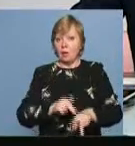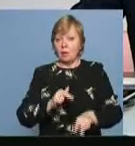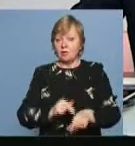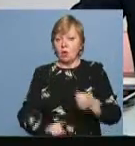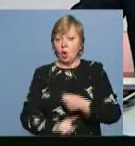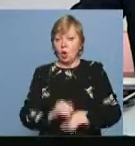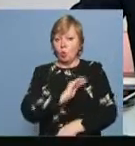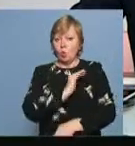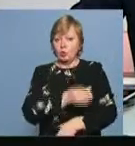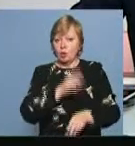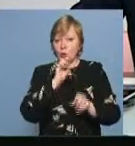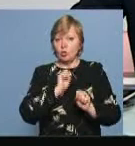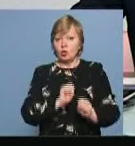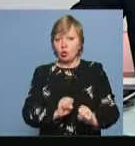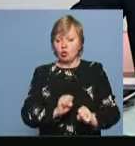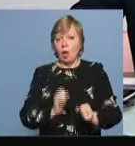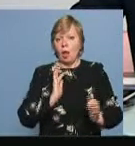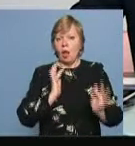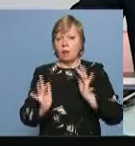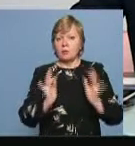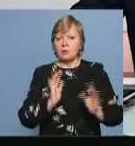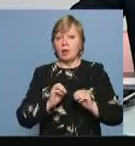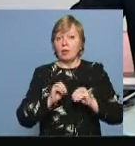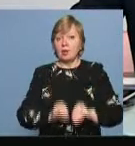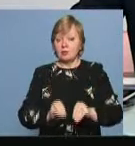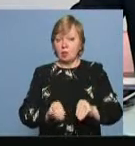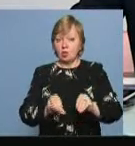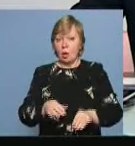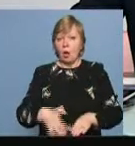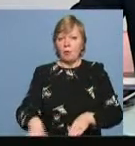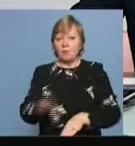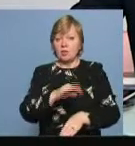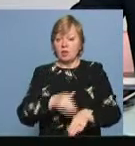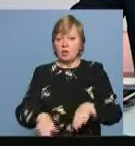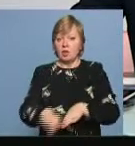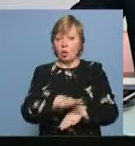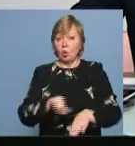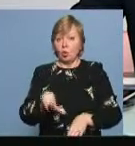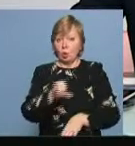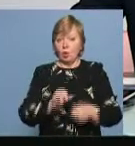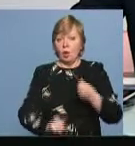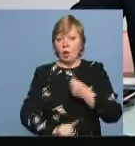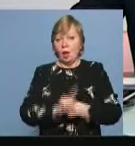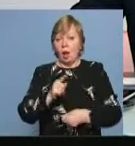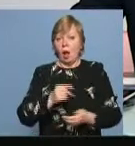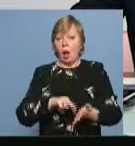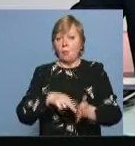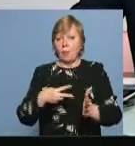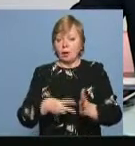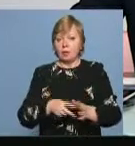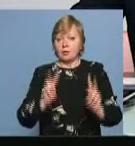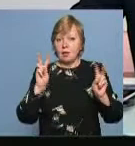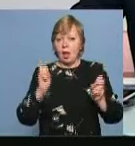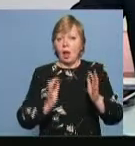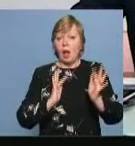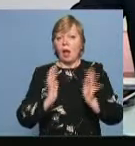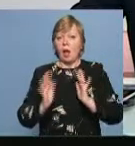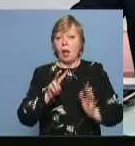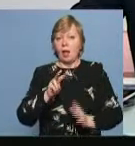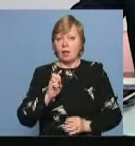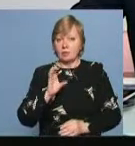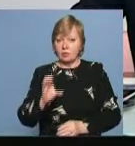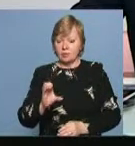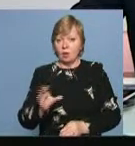усиленную защиту лесные насаждения. По всей территории Удмуртии стартовала операция «Лес». Патрули дежурят на всех